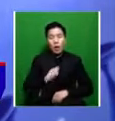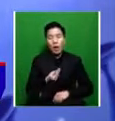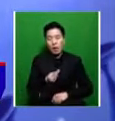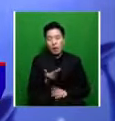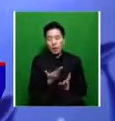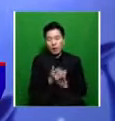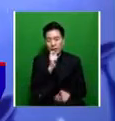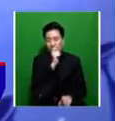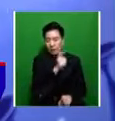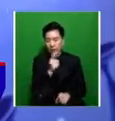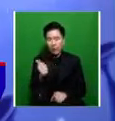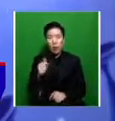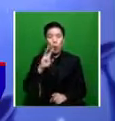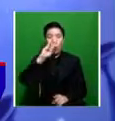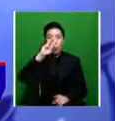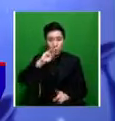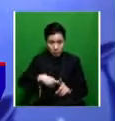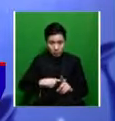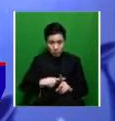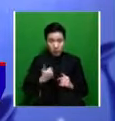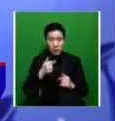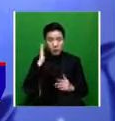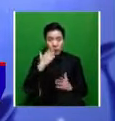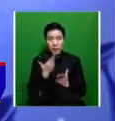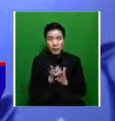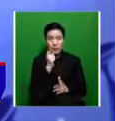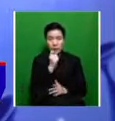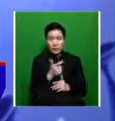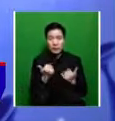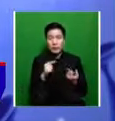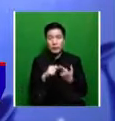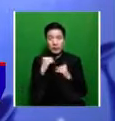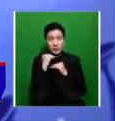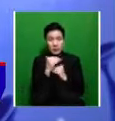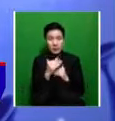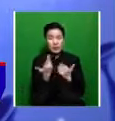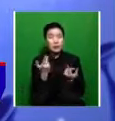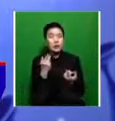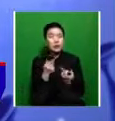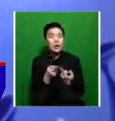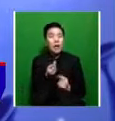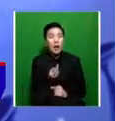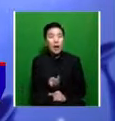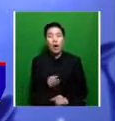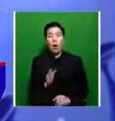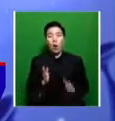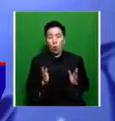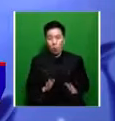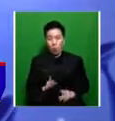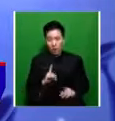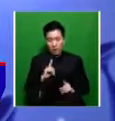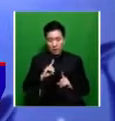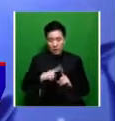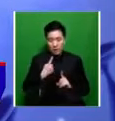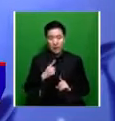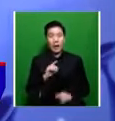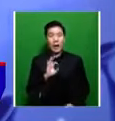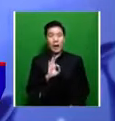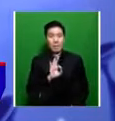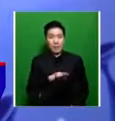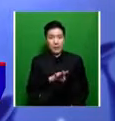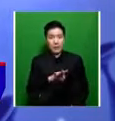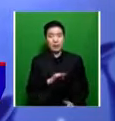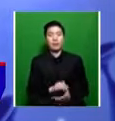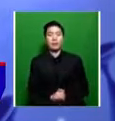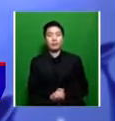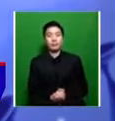จ้างงานไม่เกิน6เดือนแล้วก็อัตราค่าจ้างกำหนดไว้ที่ไม่เกิน 9,000 บาทต่อเดือนนะคะในส่วน